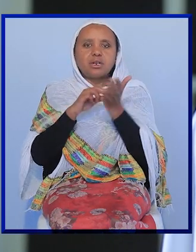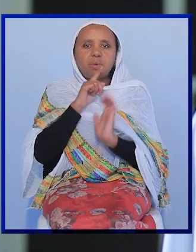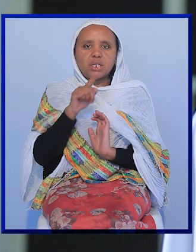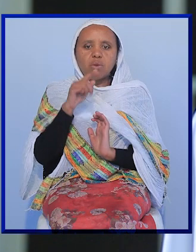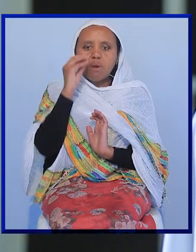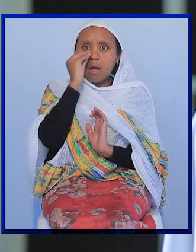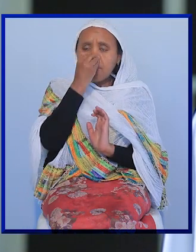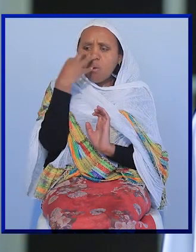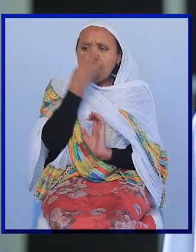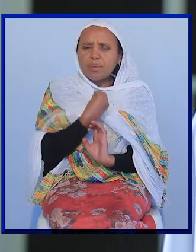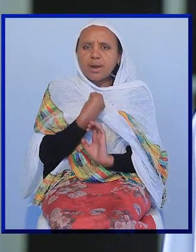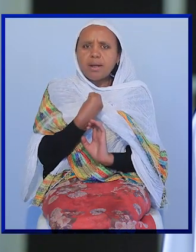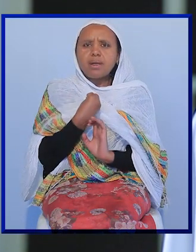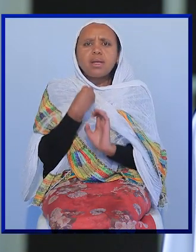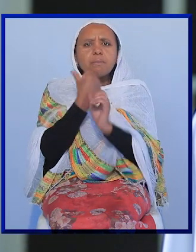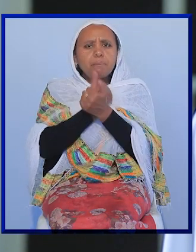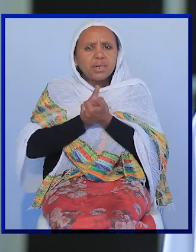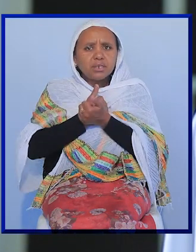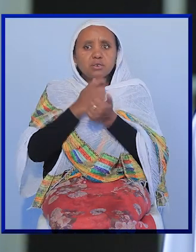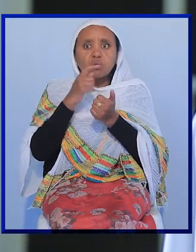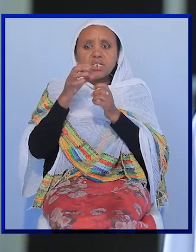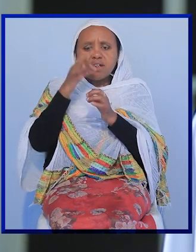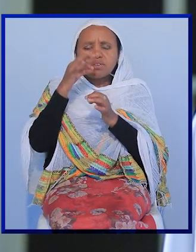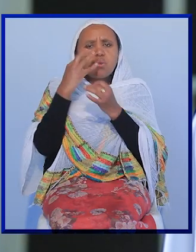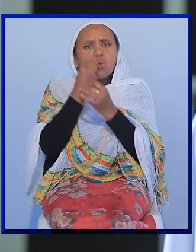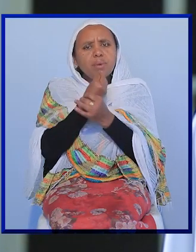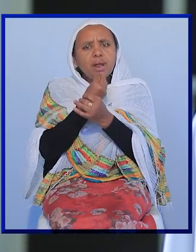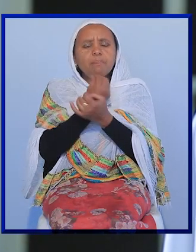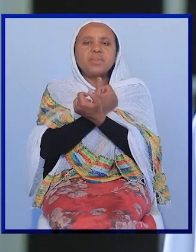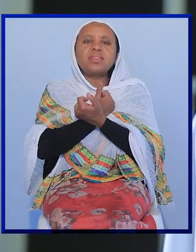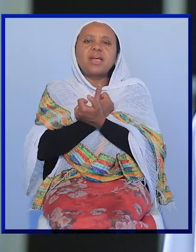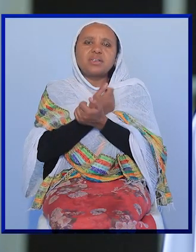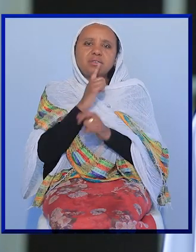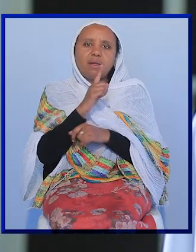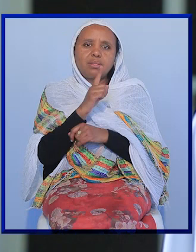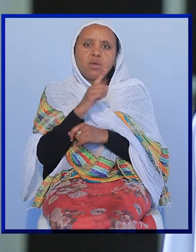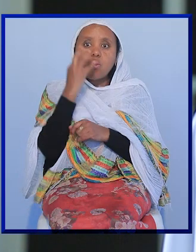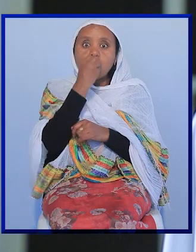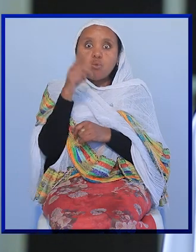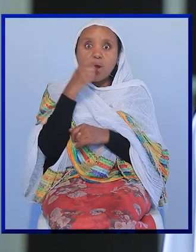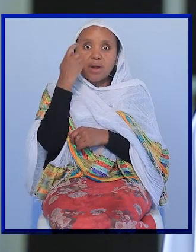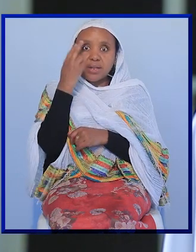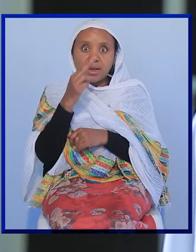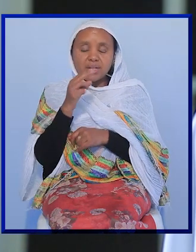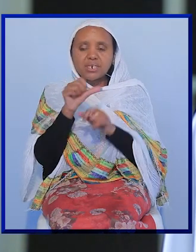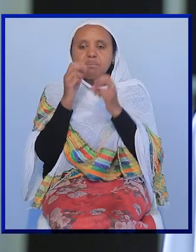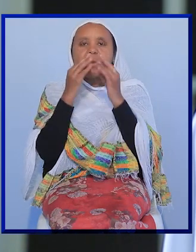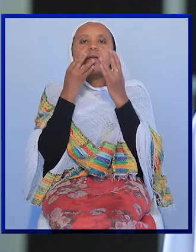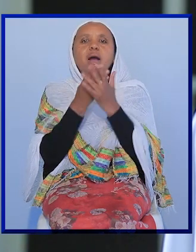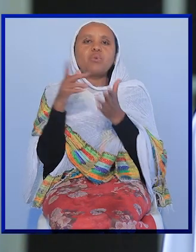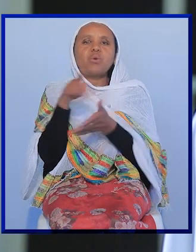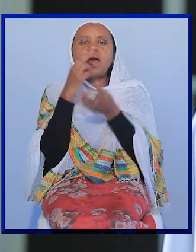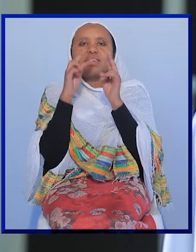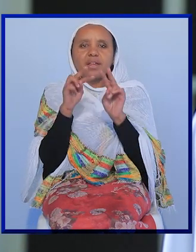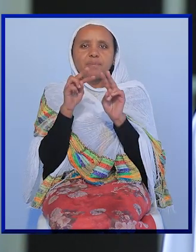ነው። አበባ ውብና የሚያሳሳ እንደሆነ ነፍስም ውብና የምታሳሳ ነች። ውብ መሆኗን ቅድም አይተናል። እጅግ መልካም እንደሆነ አየ